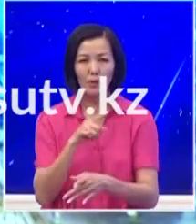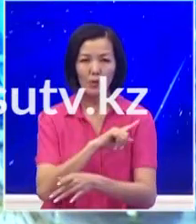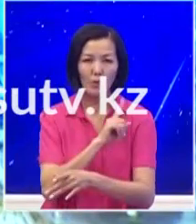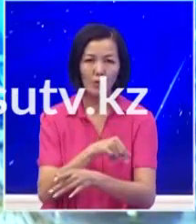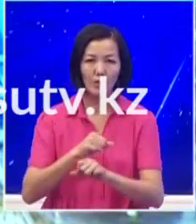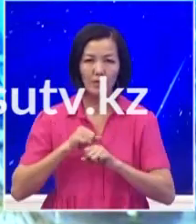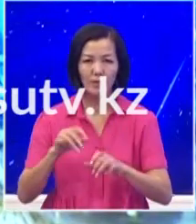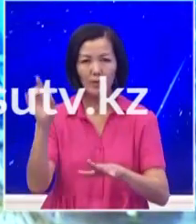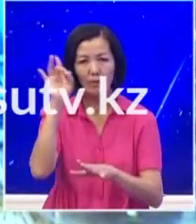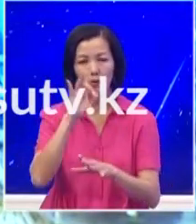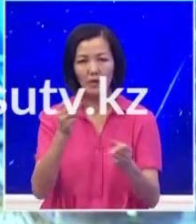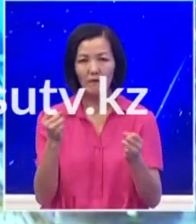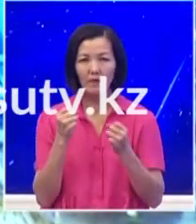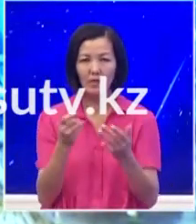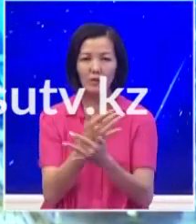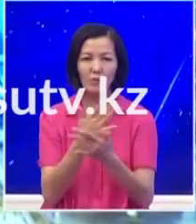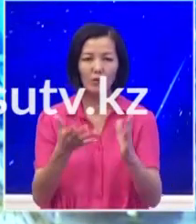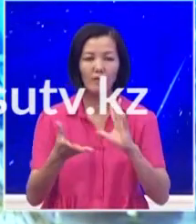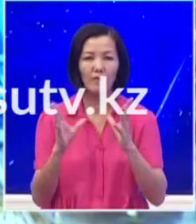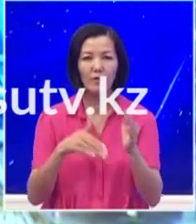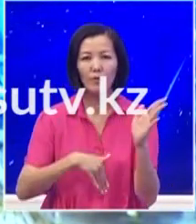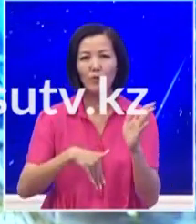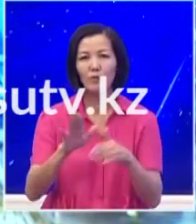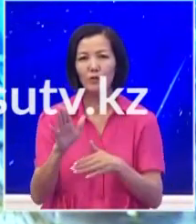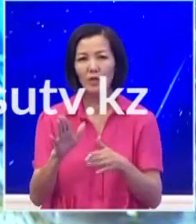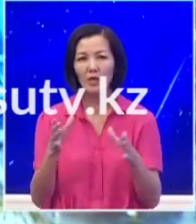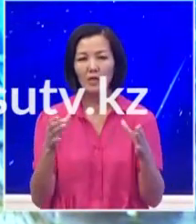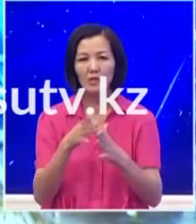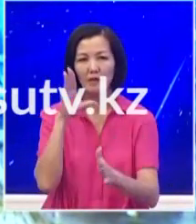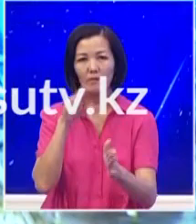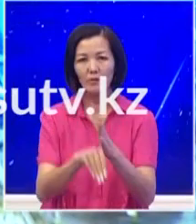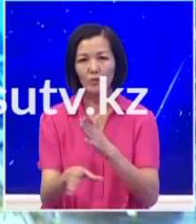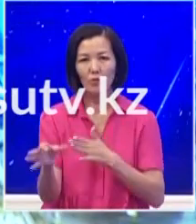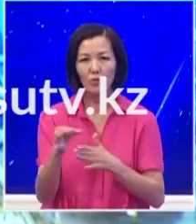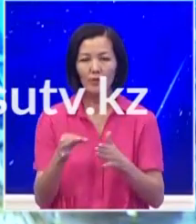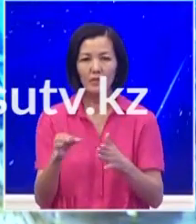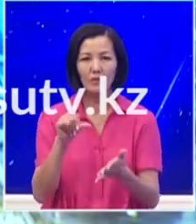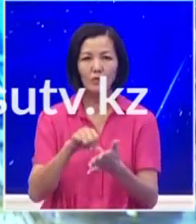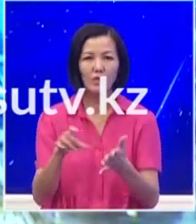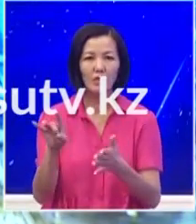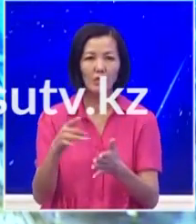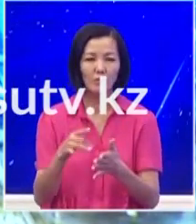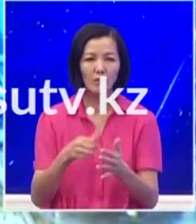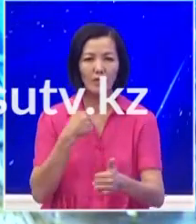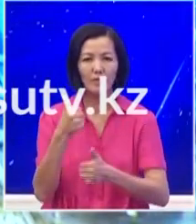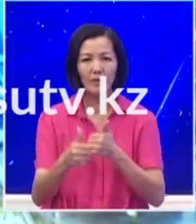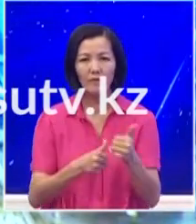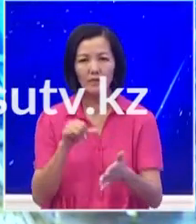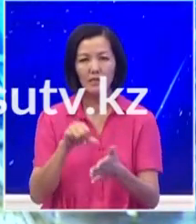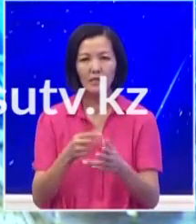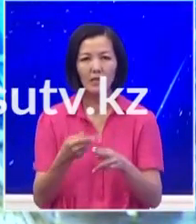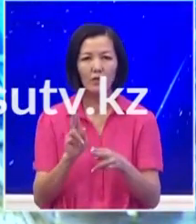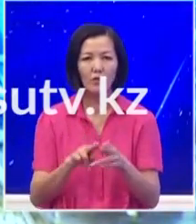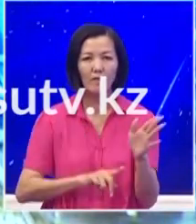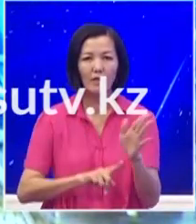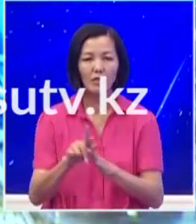7 популярных видах спорта. В результате лучшие из лучших в составе сборной области примут участие в республиканском первенстве,